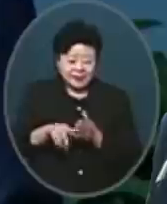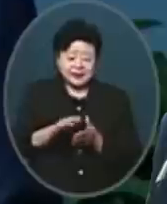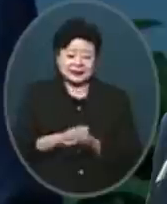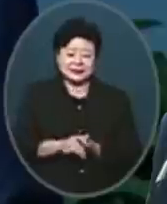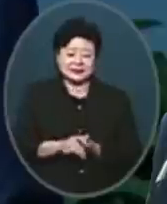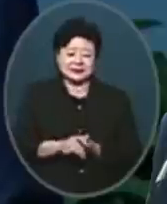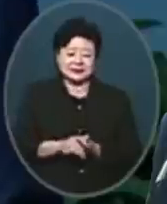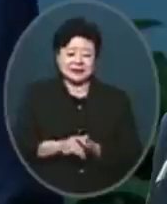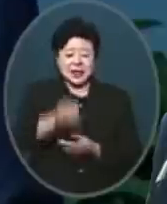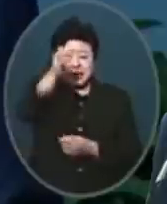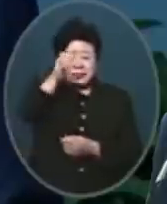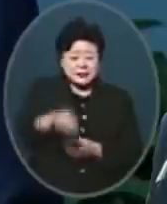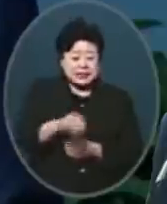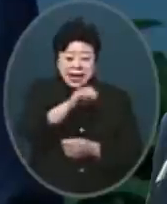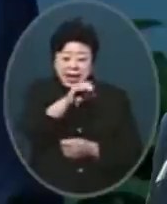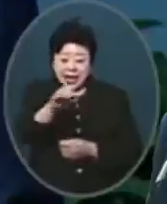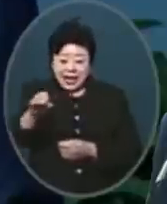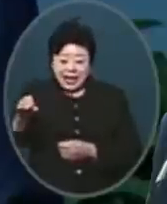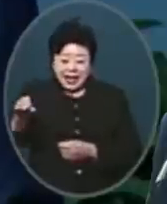십자가의